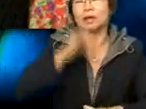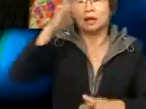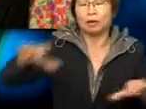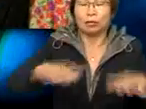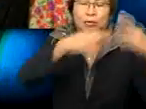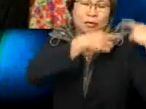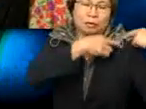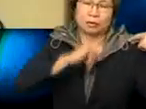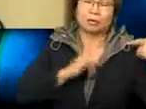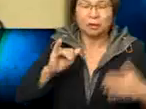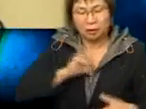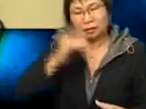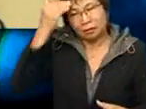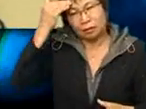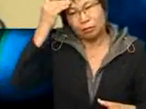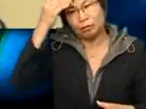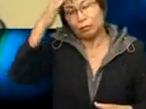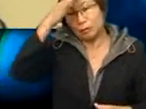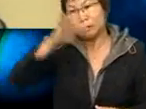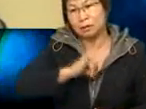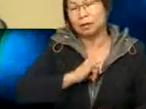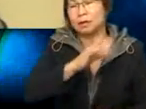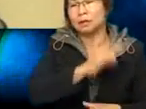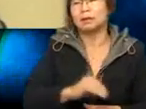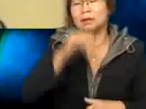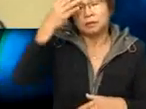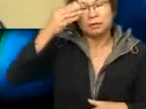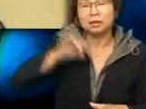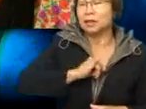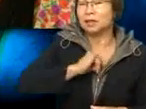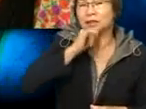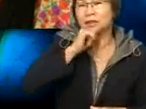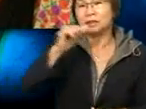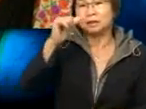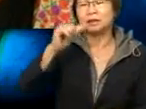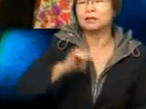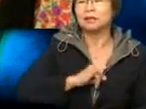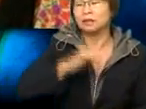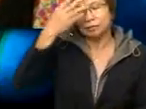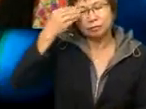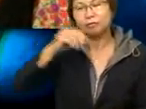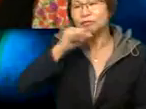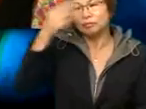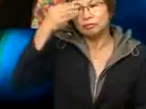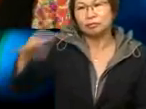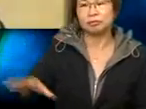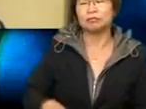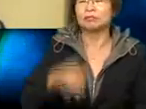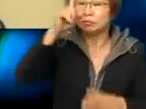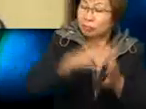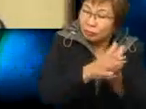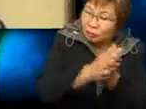saya. Saya sedar keadaan ayah saya dan saya tidak akan mengabaikannya. Kamu juga kena belajar bersungguh-sungguh,